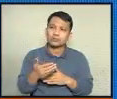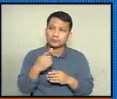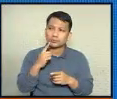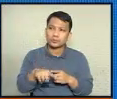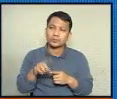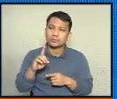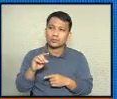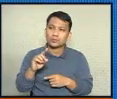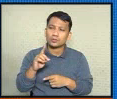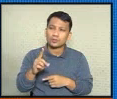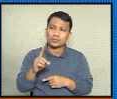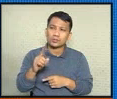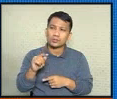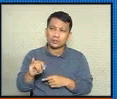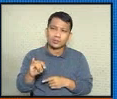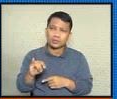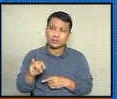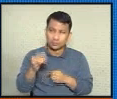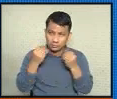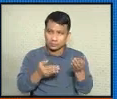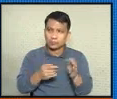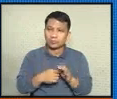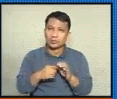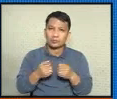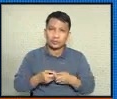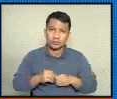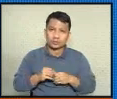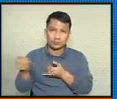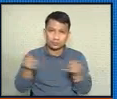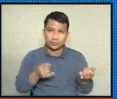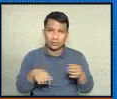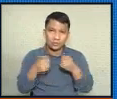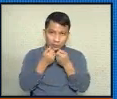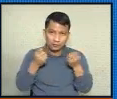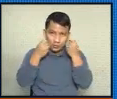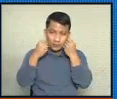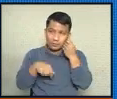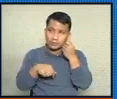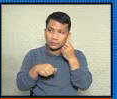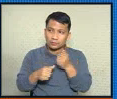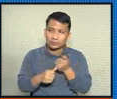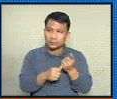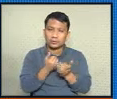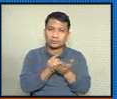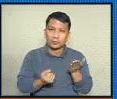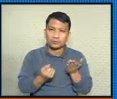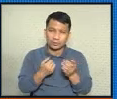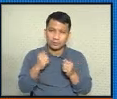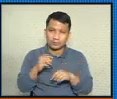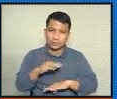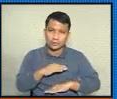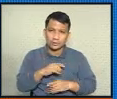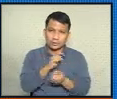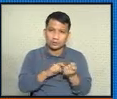Ipinag-utos na ng Department of Trade and Industry ang pag-i-import ng face masks para maging sapat ang supply nito